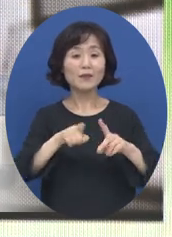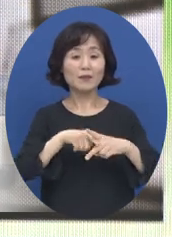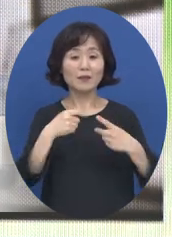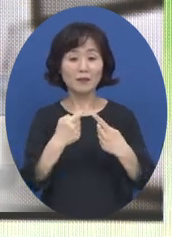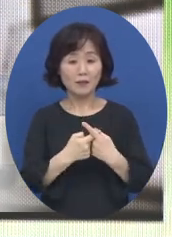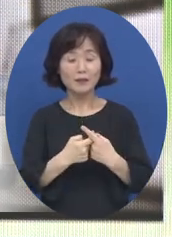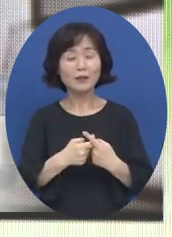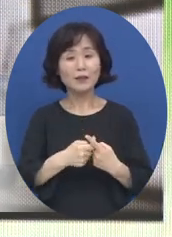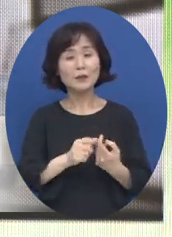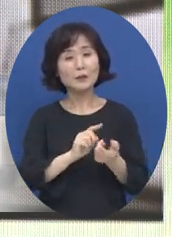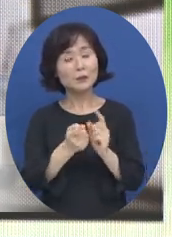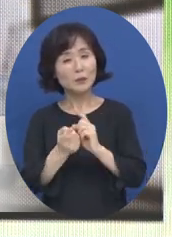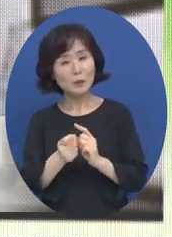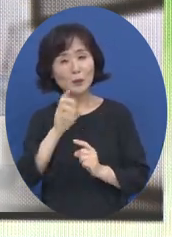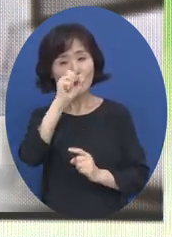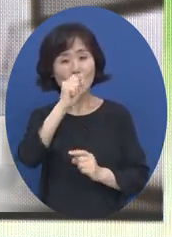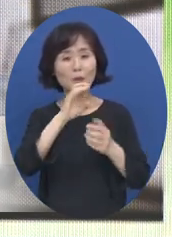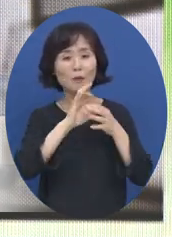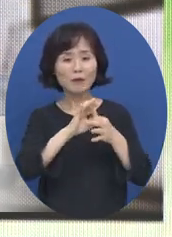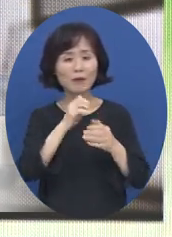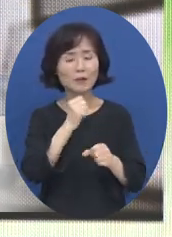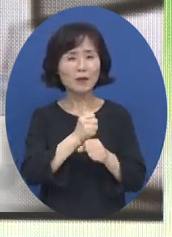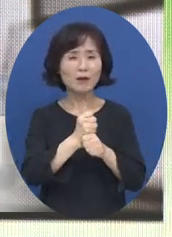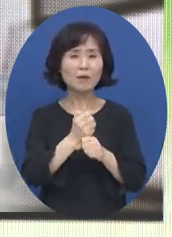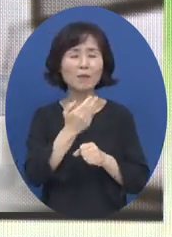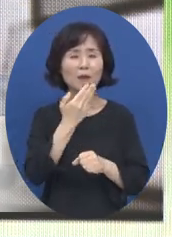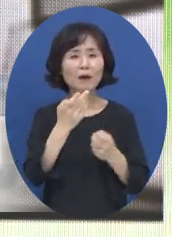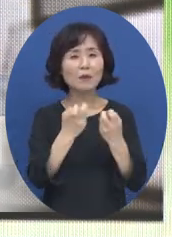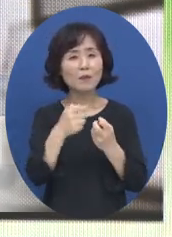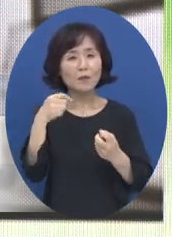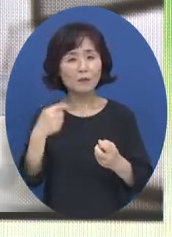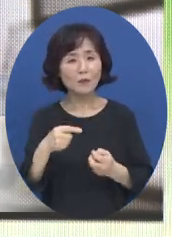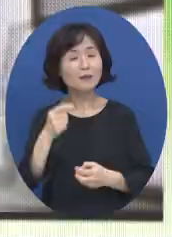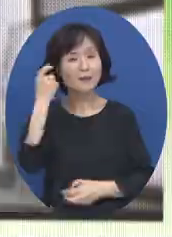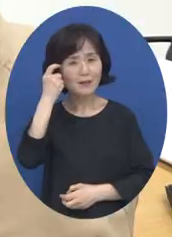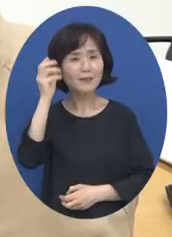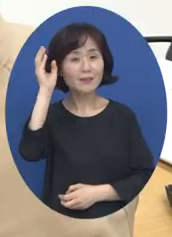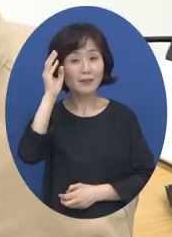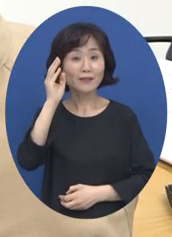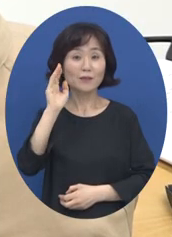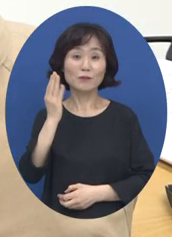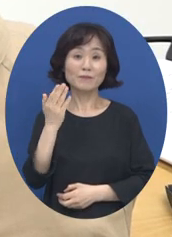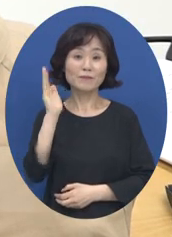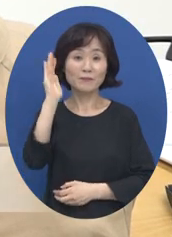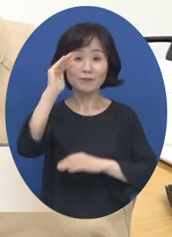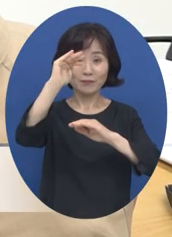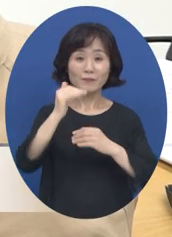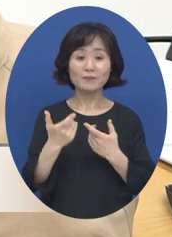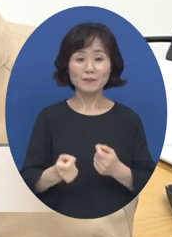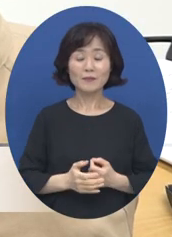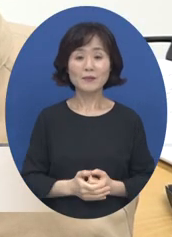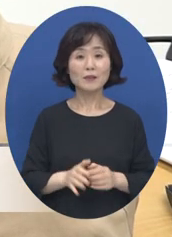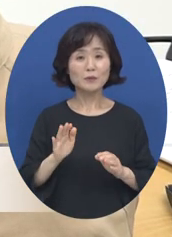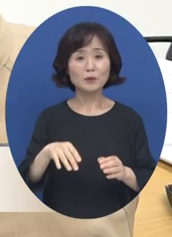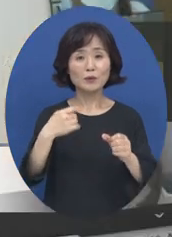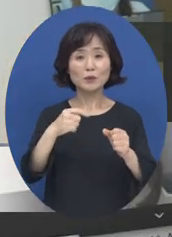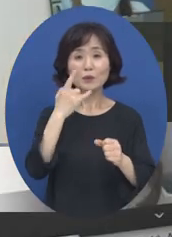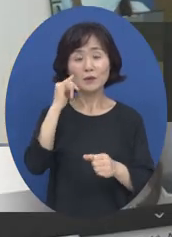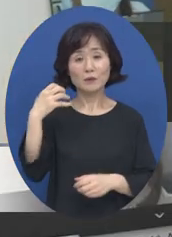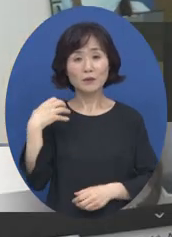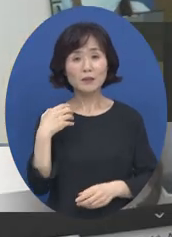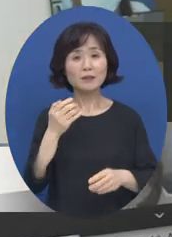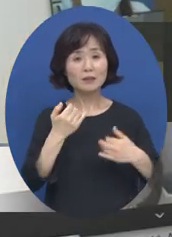관계를 만들어갈 수 있을까, 이것을 더 생각하고 기대하게 되는 강의인 것 같습니다. 이번 교육은 부모의 역할과 자녀의